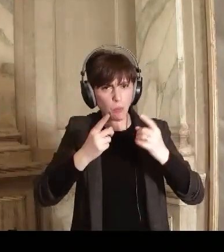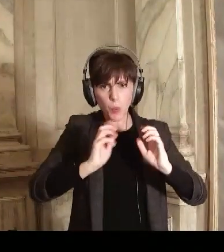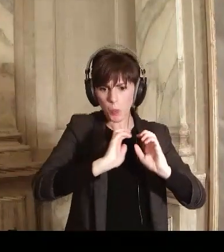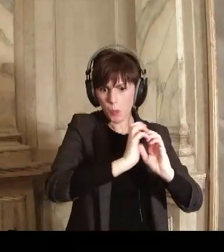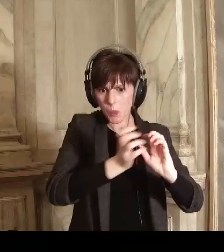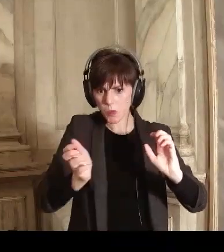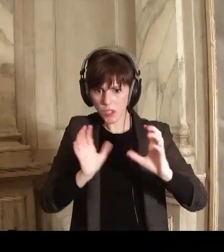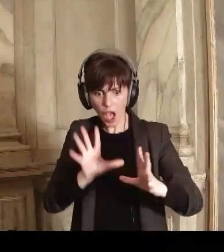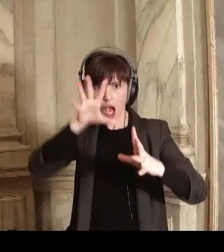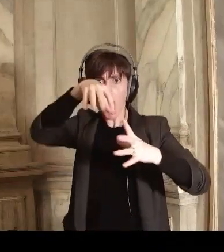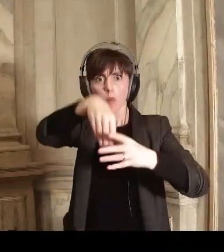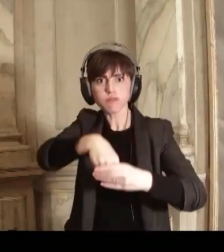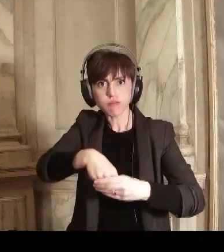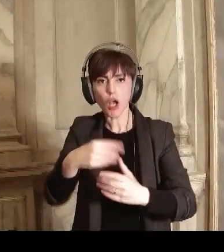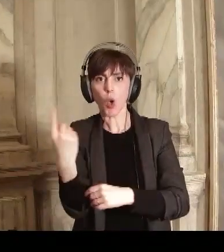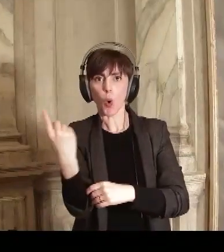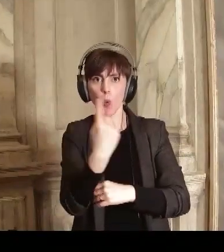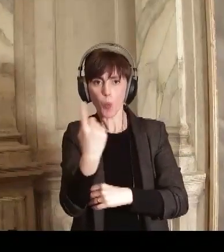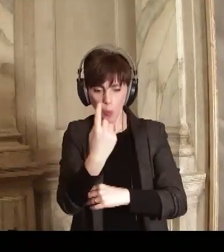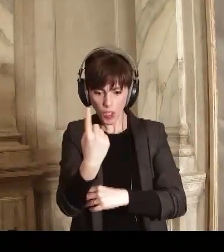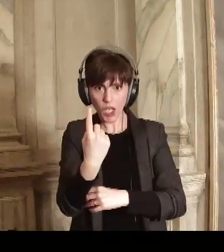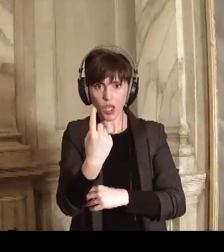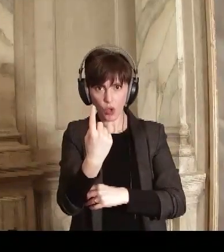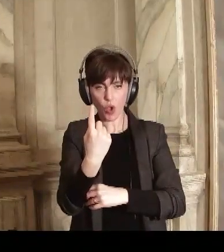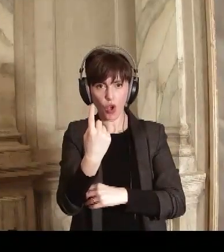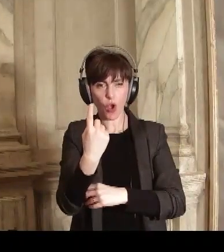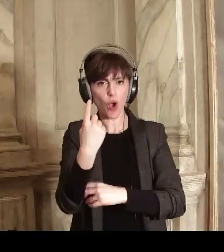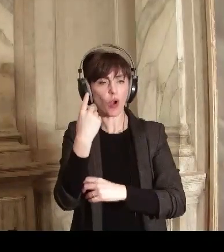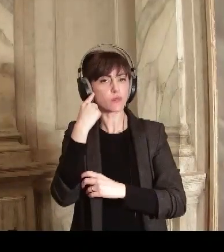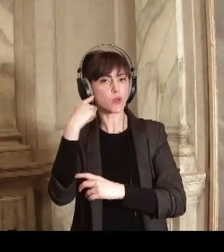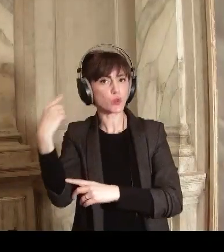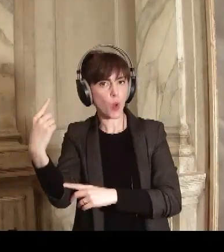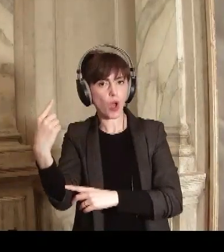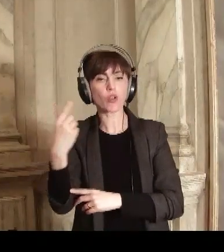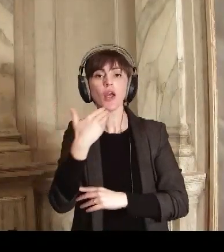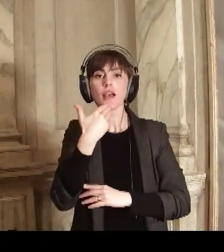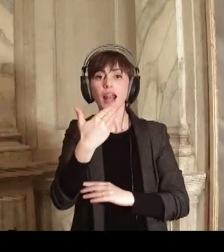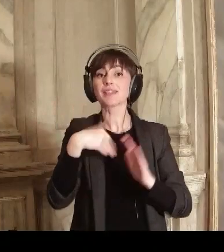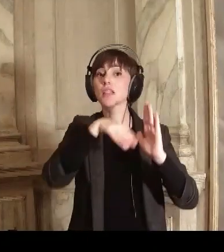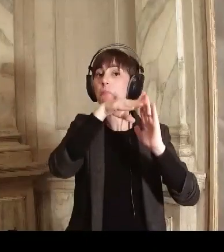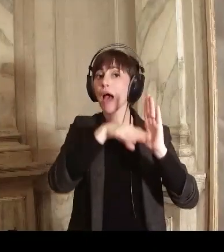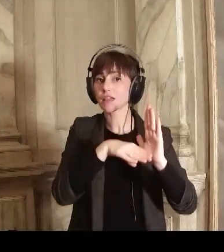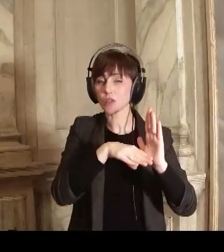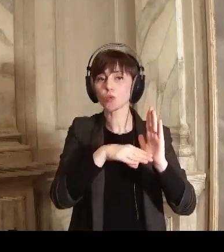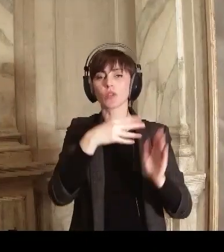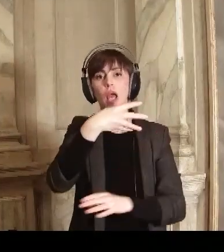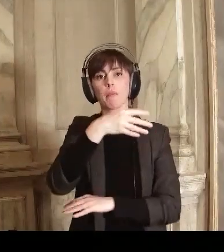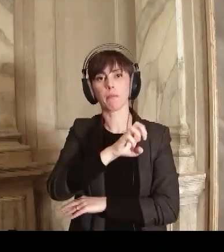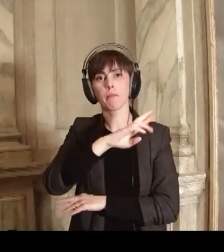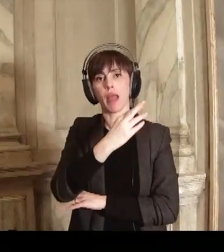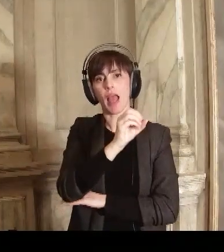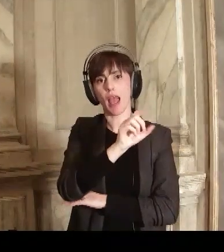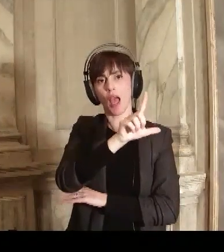articolati al proprio interno attraverso un contrappunto complesso nelle partiture di Claudio Merulo, Andrea Giovanni Gabrieli,